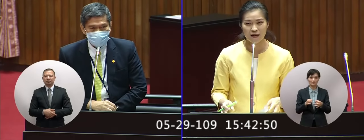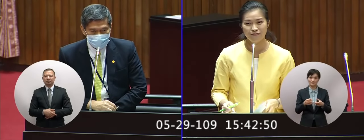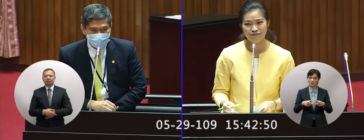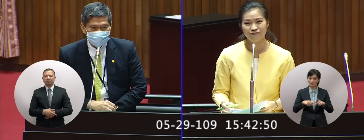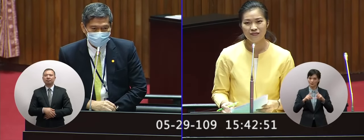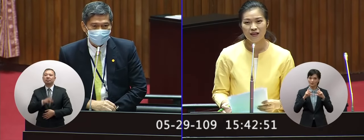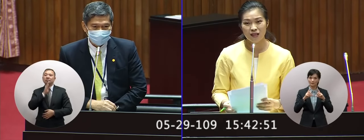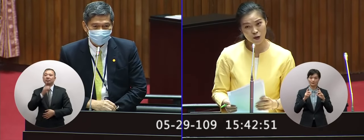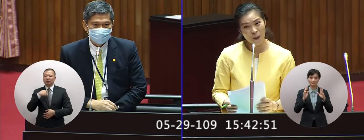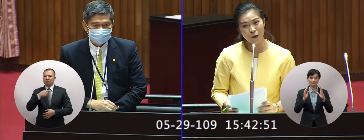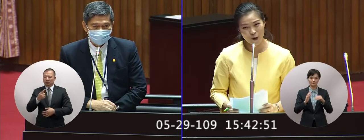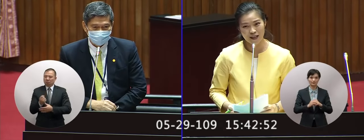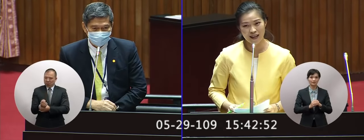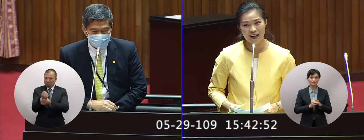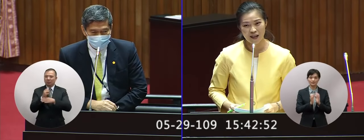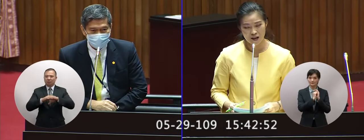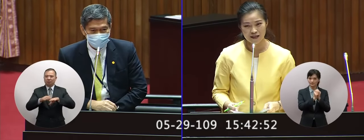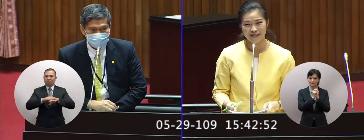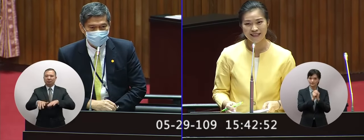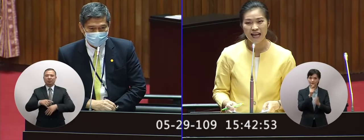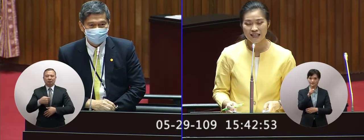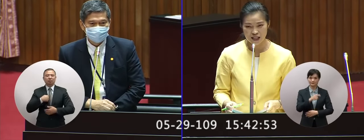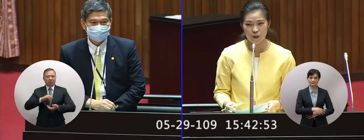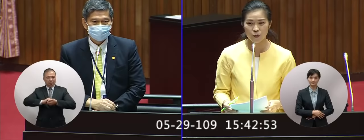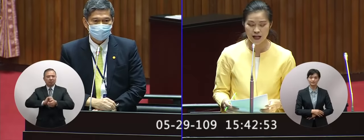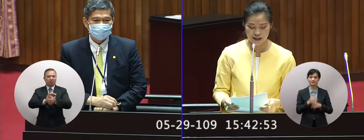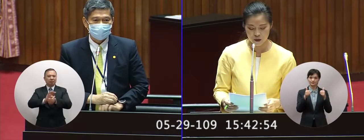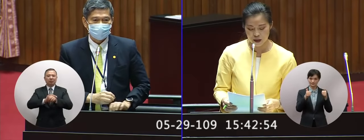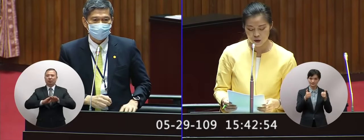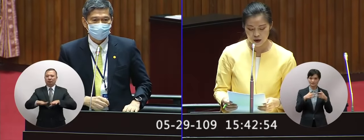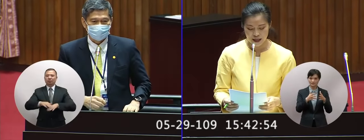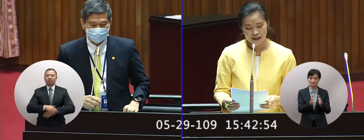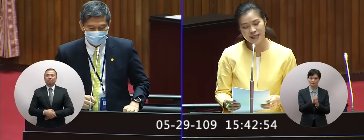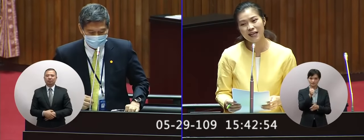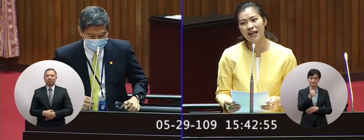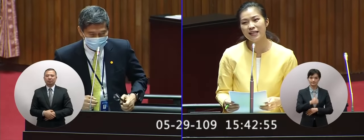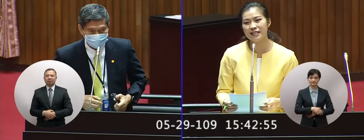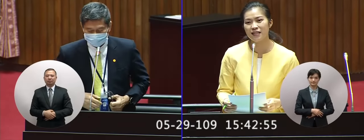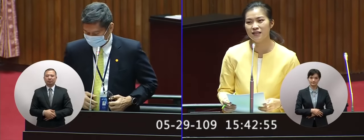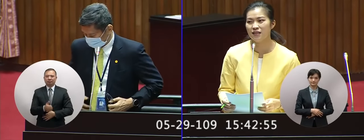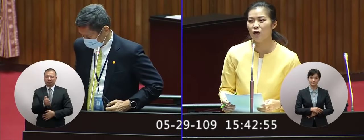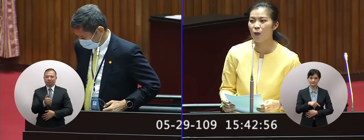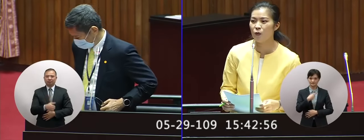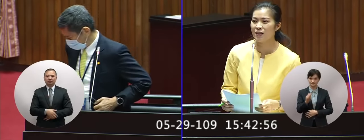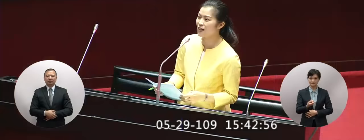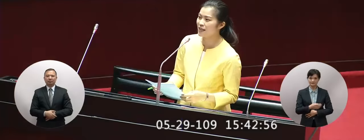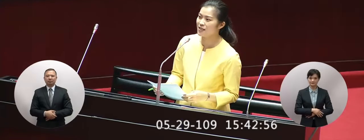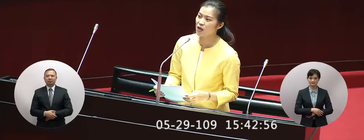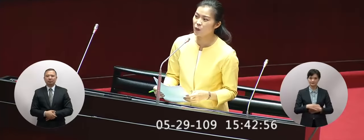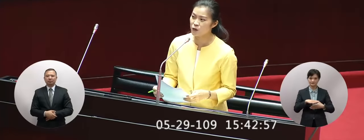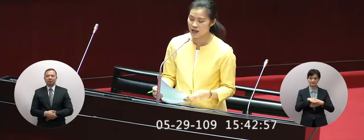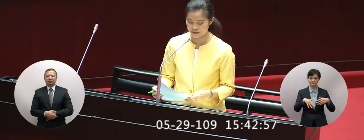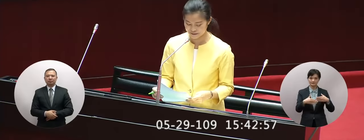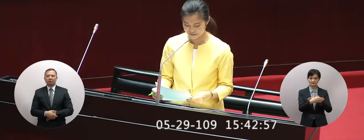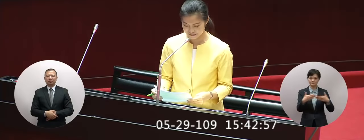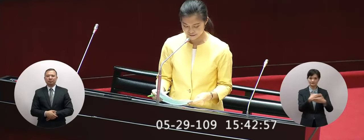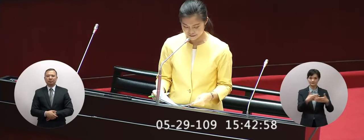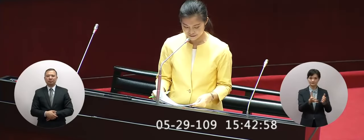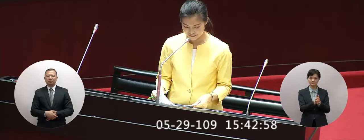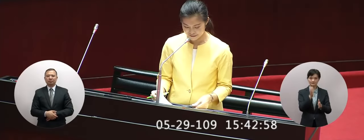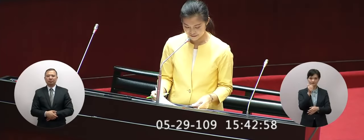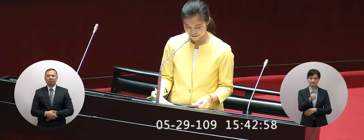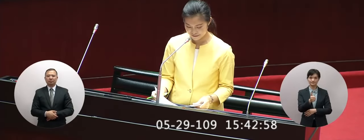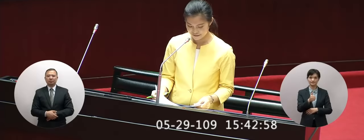的，我们会全力支持。对， 那就拜托您了， 全力来协助。好， 谢谢部长，请回座。接下来请交通部长林佳龙部长。